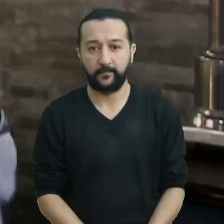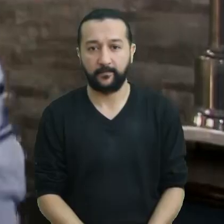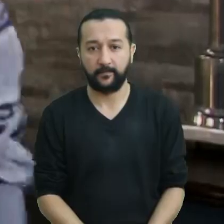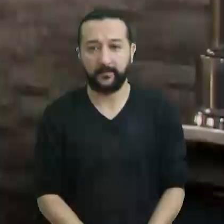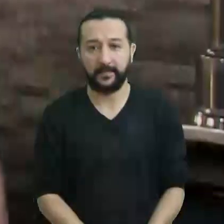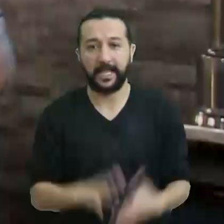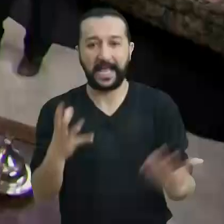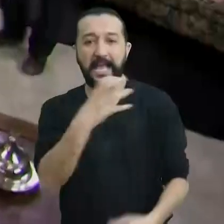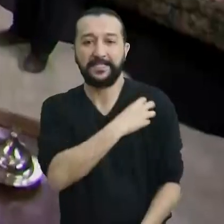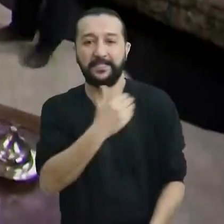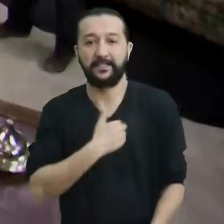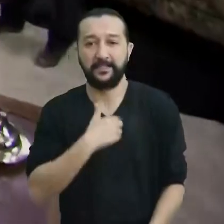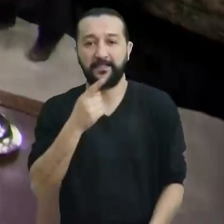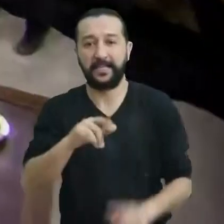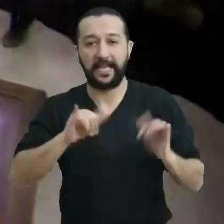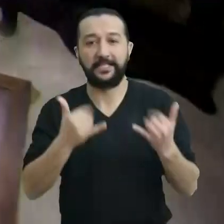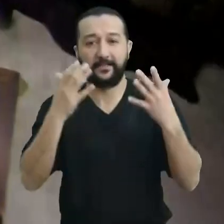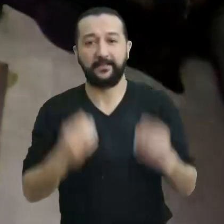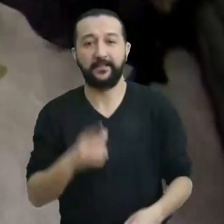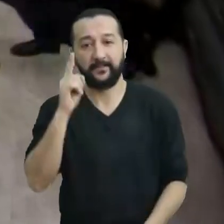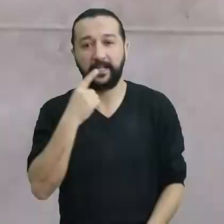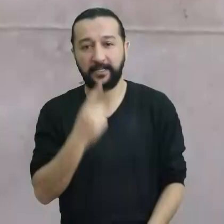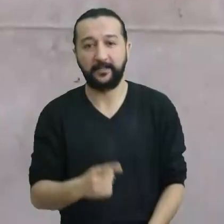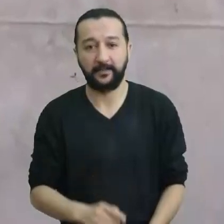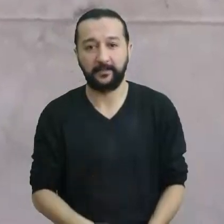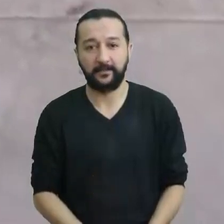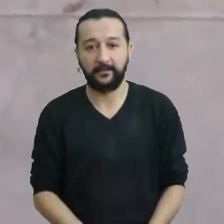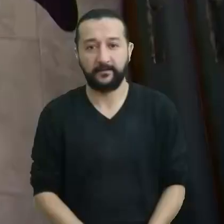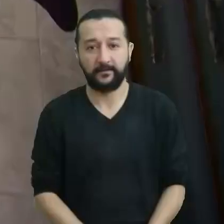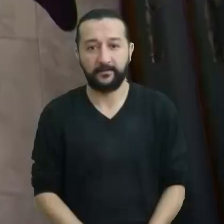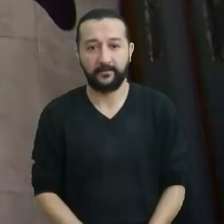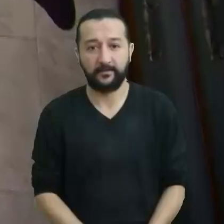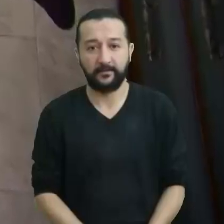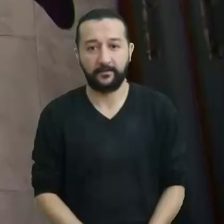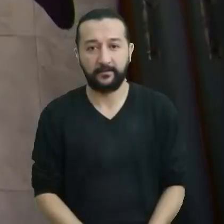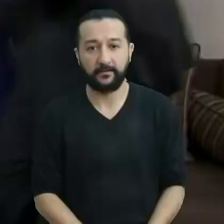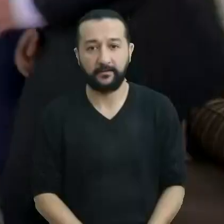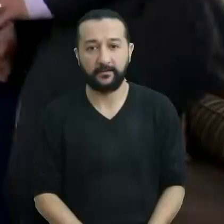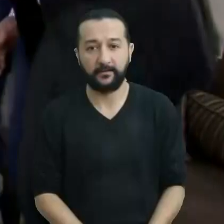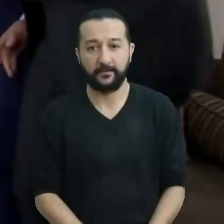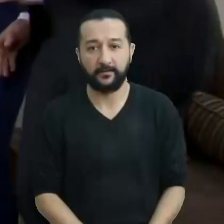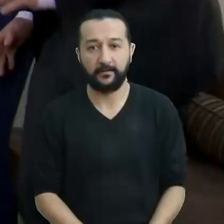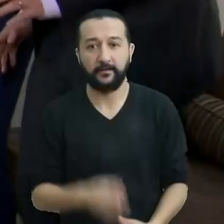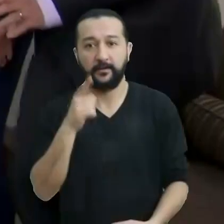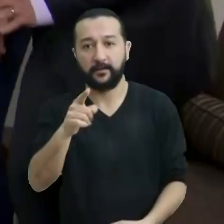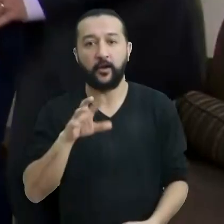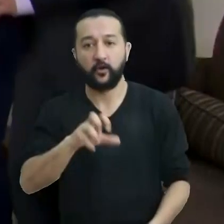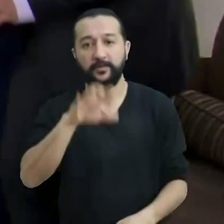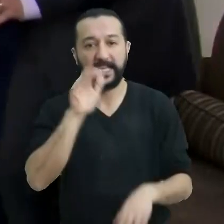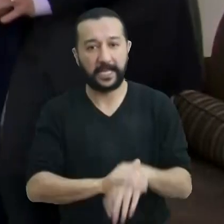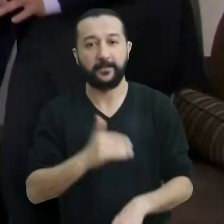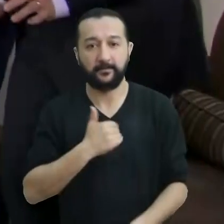Şükrü örümceği eliyle alıp yere attı. Ardından Nurhan gümüş şekerliği örümceğin üstüne kapattı. Bir örümceği